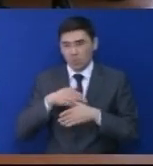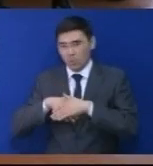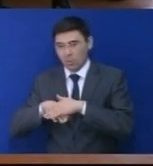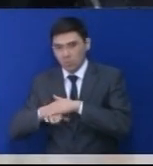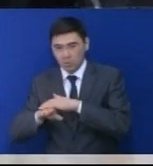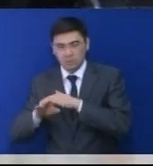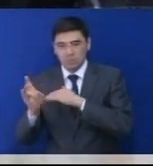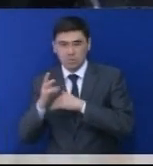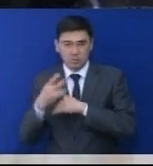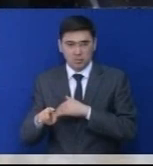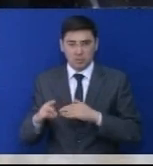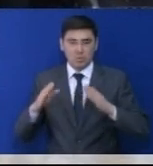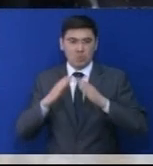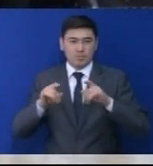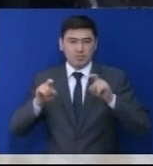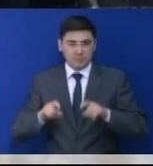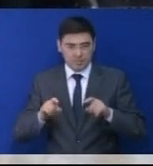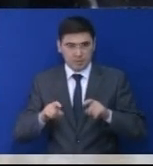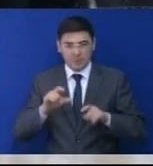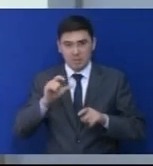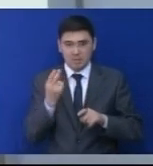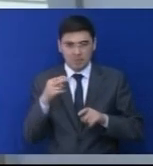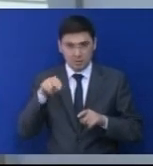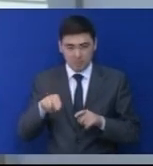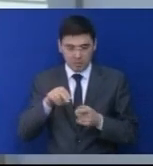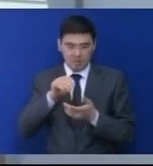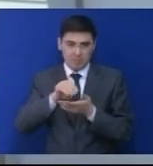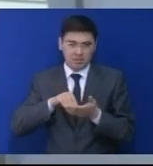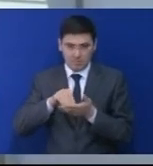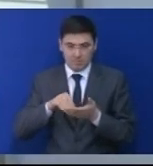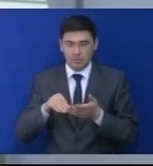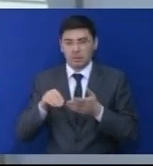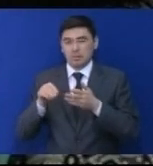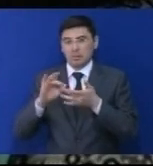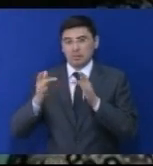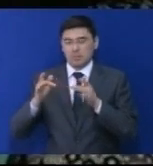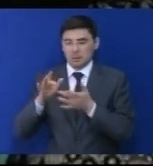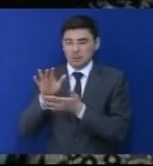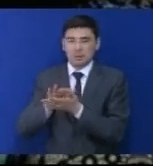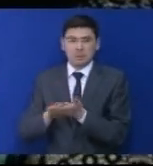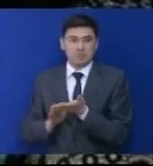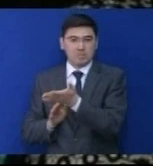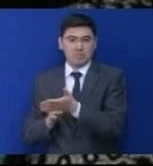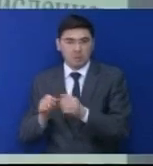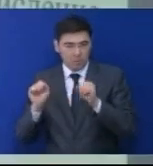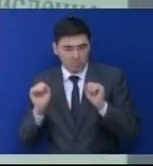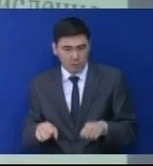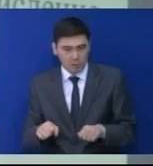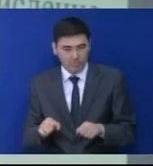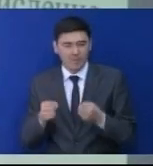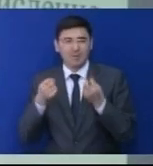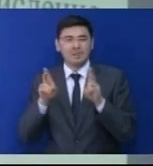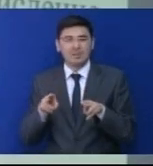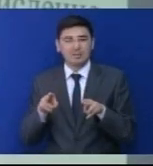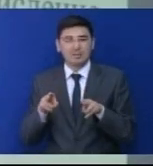рәсімдей алады. Ол үшін электронды цифрлық қолтаңба болса болғаны. Оқыту семинары барысында ғаламтордағы арнайы сайтты әзірлеушілер